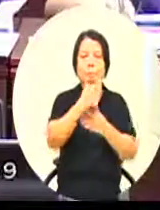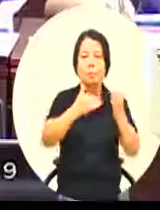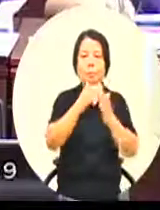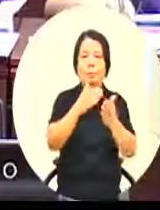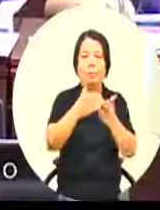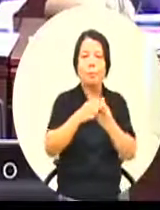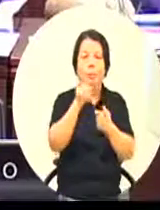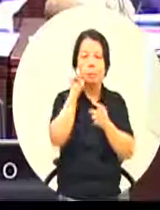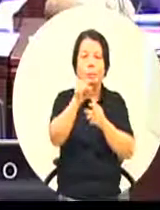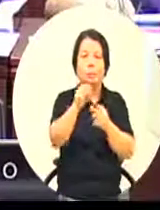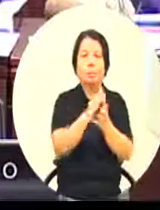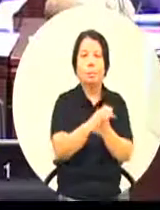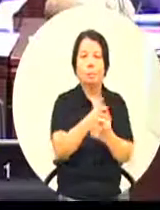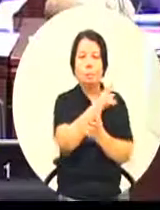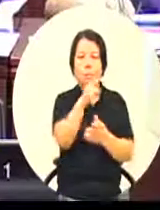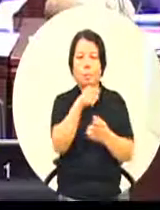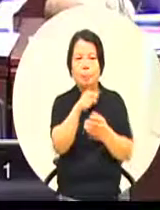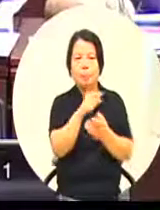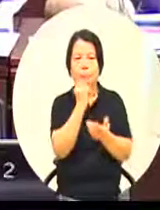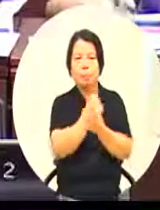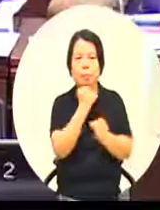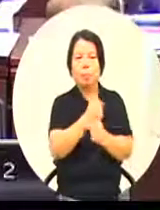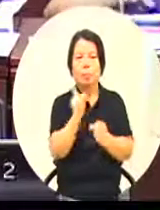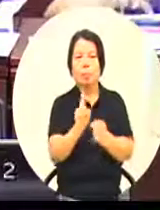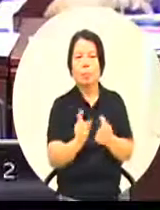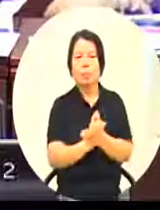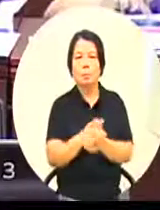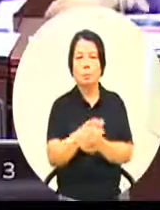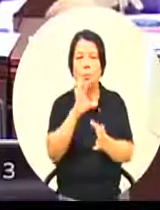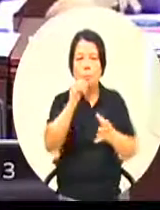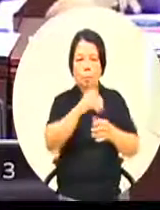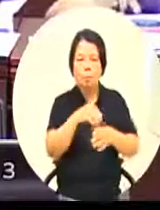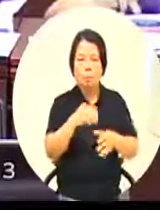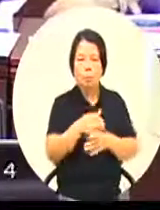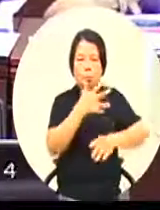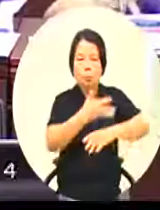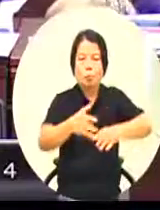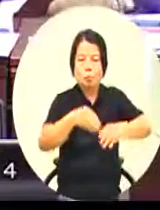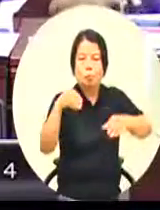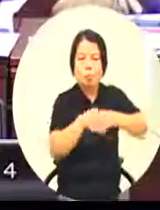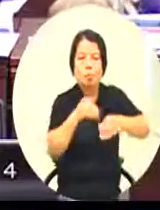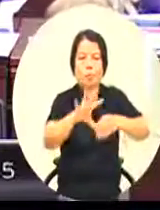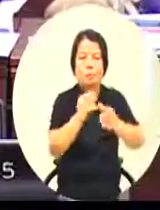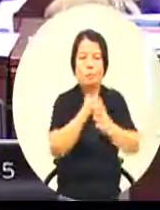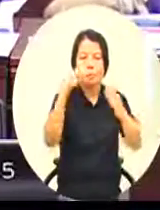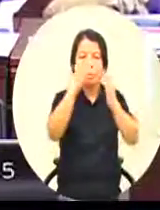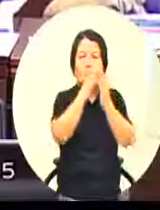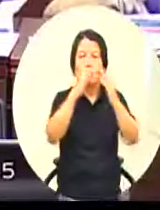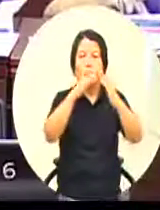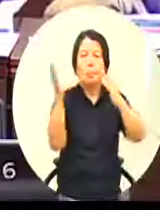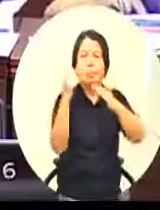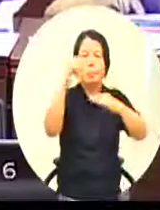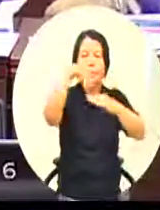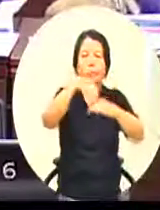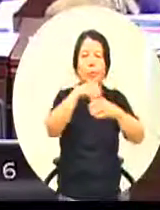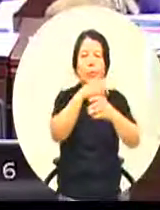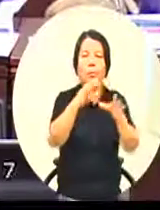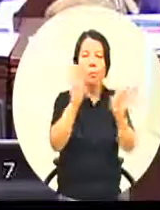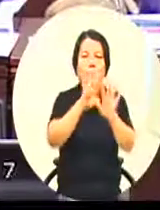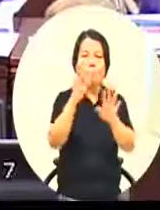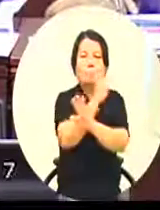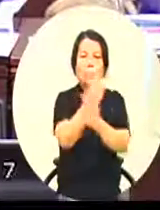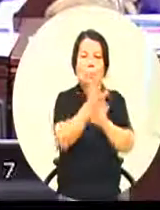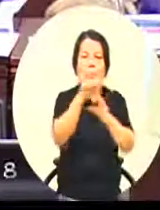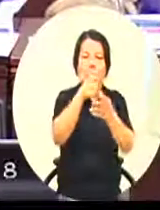责 check， 你要做多少多少项目，包括你要看看有没有塞住、水沟塞住、屋顶塞住、窗门要关紧等等，全部都要检视